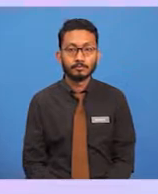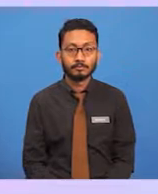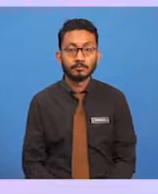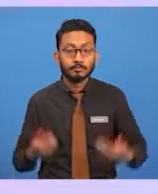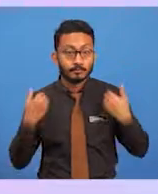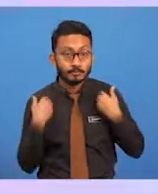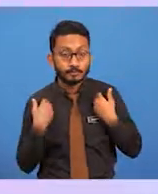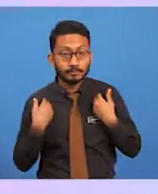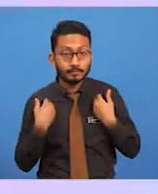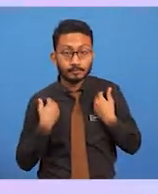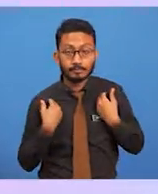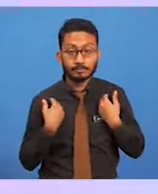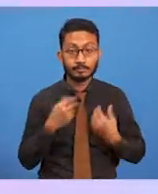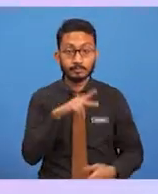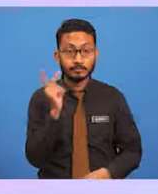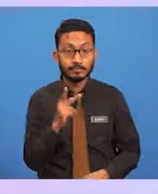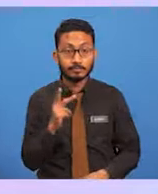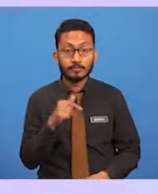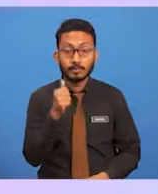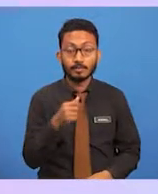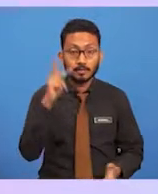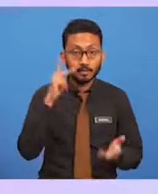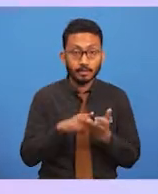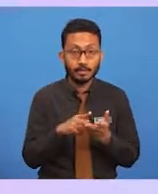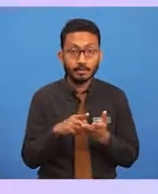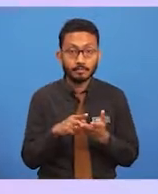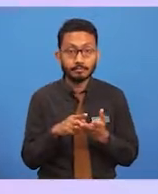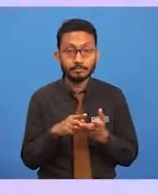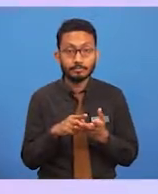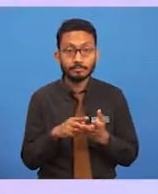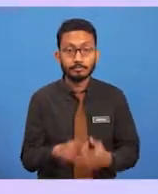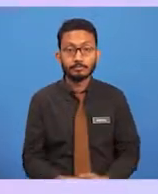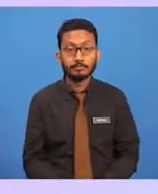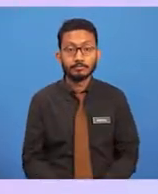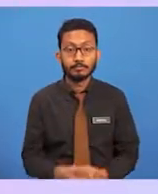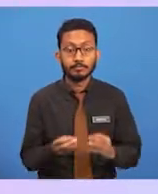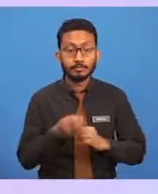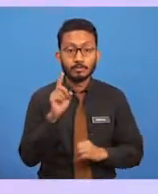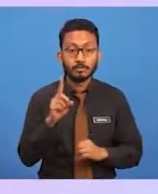Rekaan identiti korporat kita yang seterusnya ialah label.